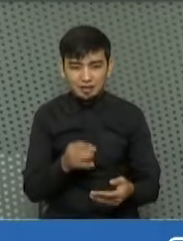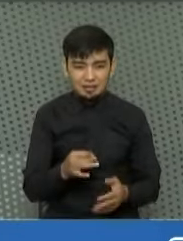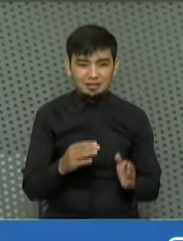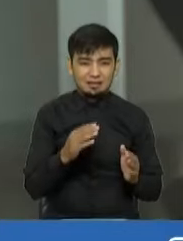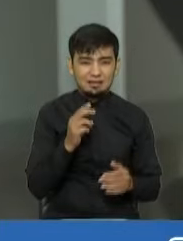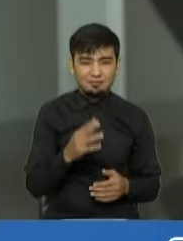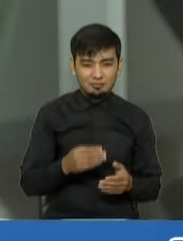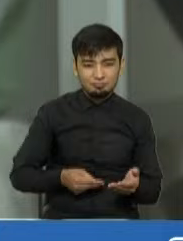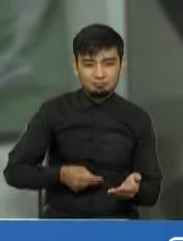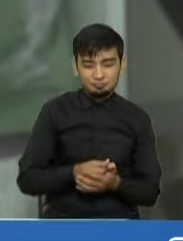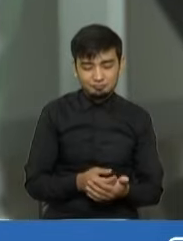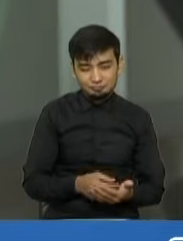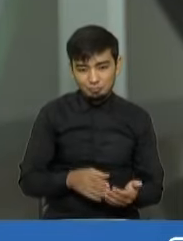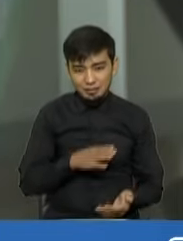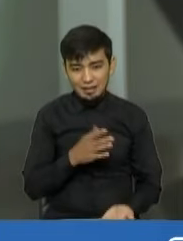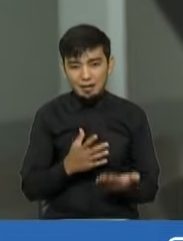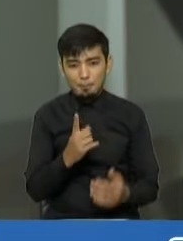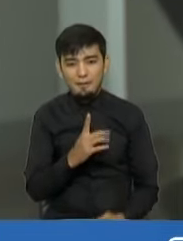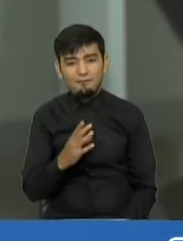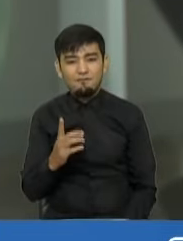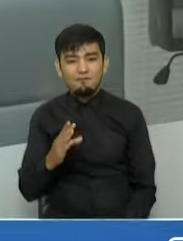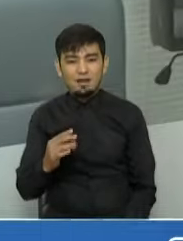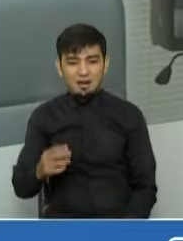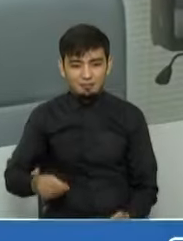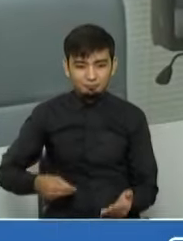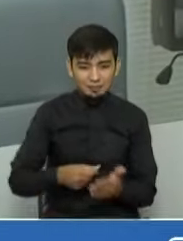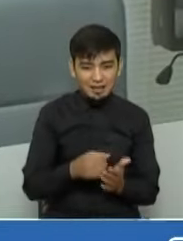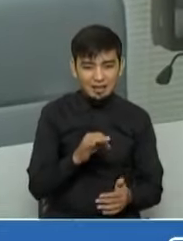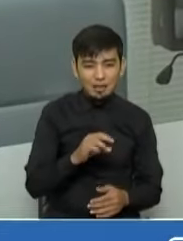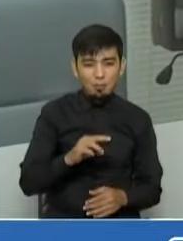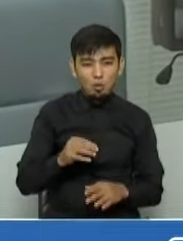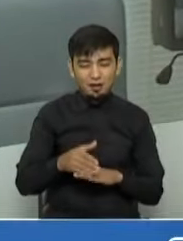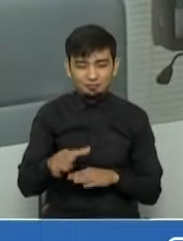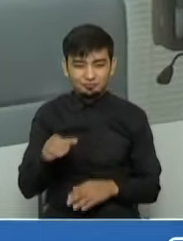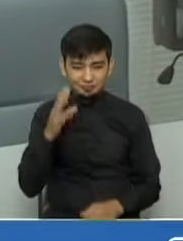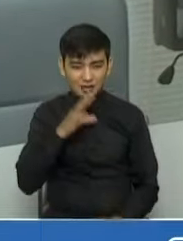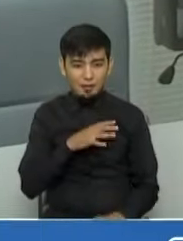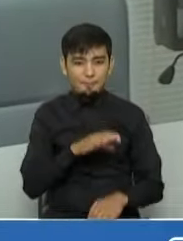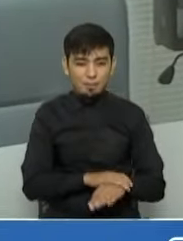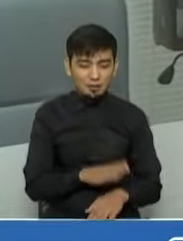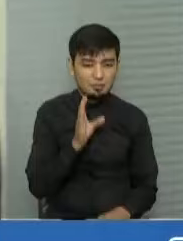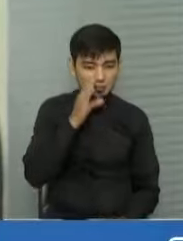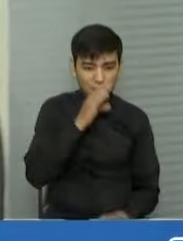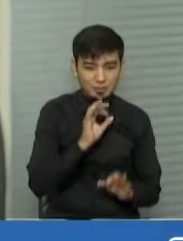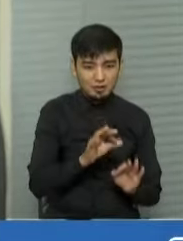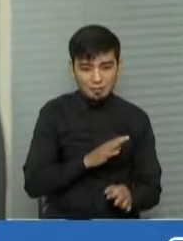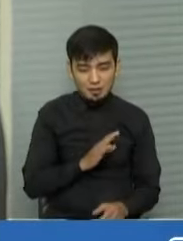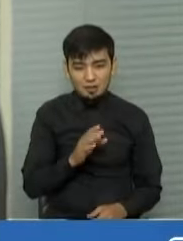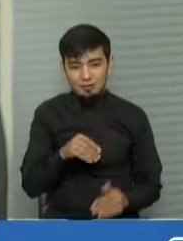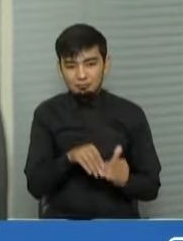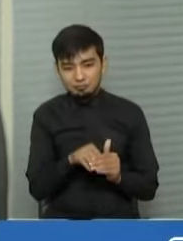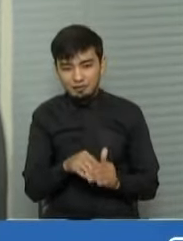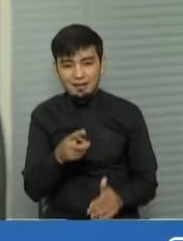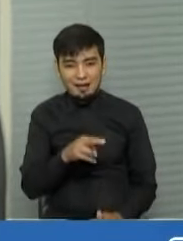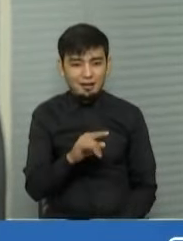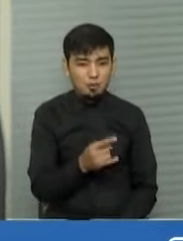жилищные сбережения или вносили первоначальный платеж за ипотеку. В банке советуют родителям открыть накопительный вклад на